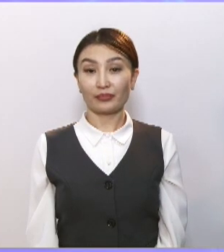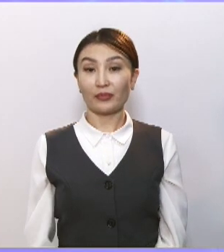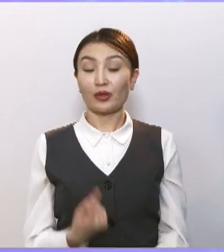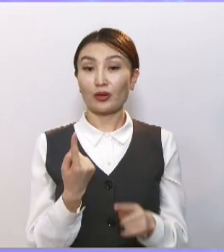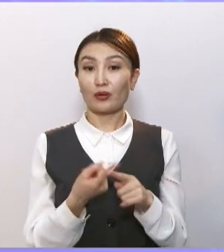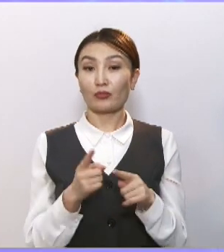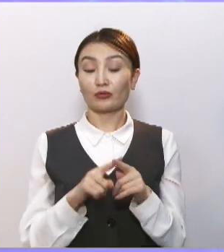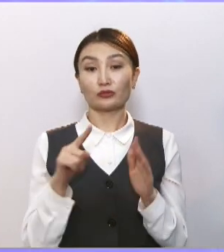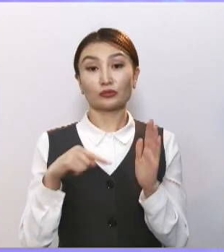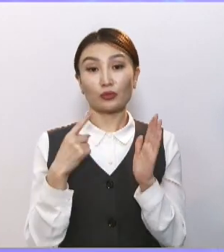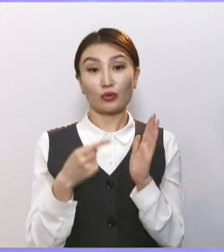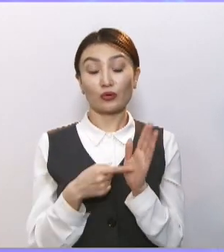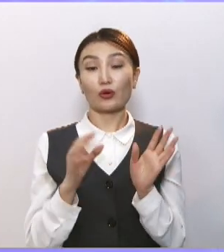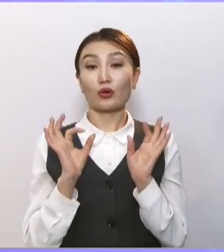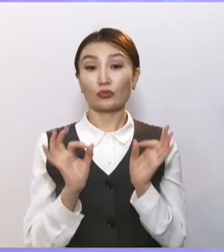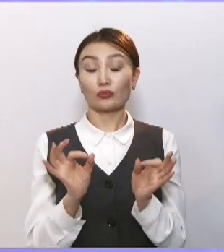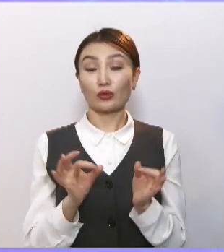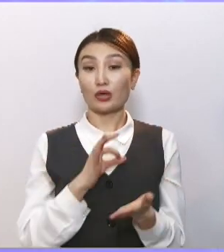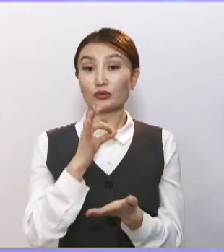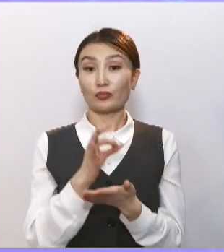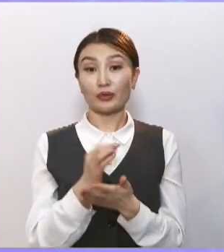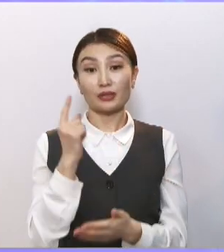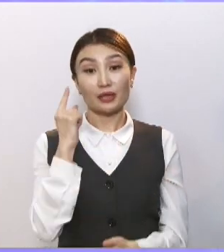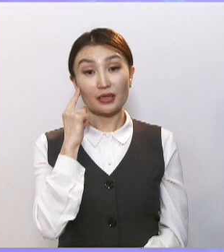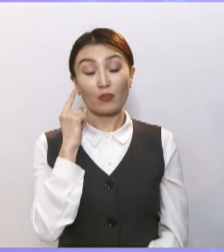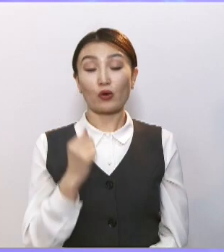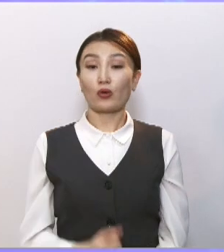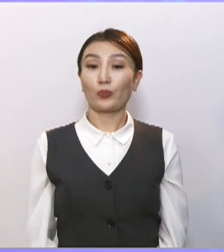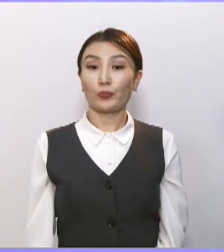Бул суроолорго туура жооп бересиңер деп ойлоймун.